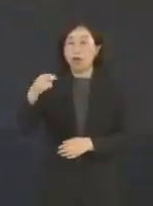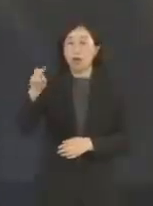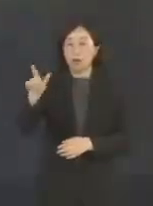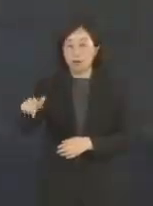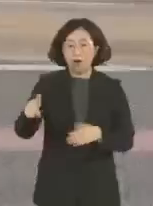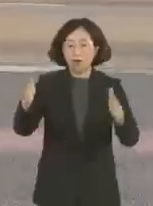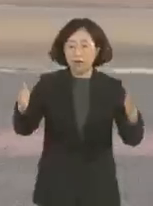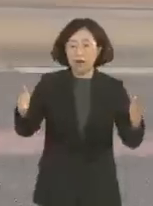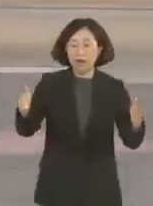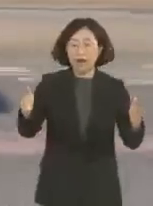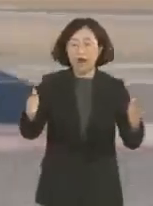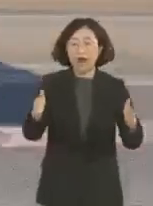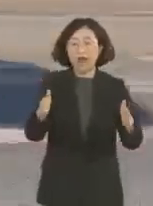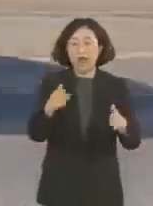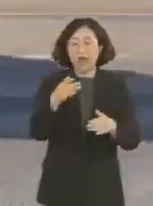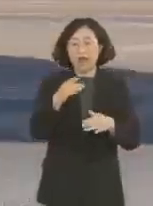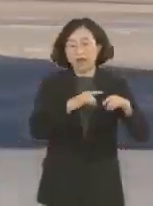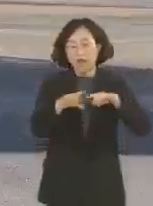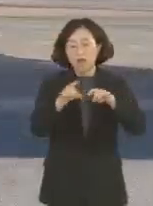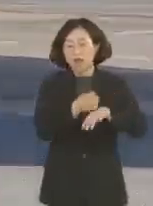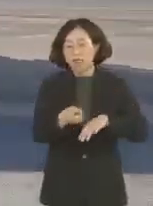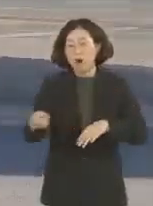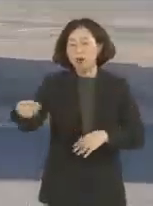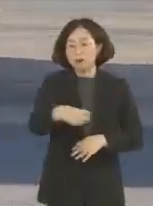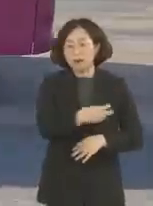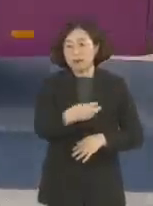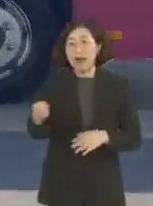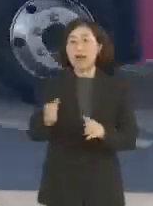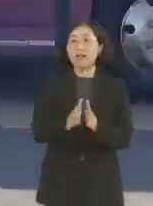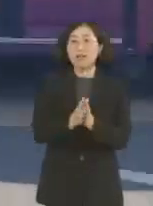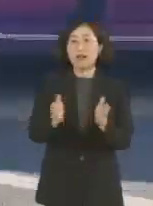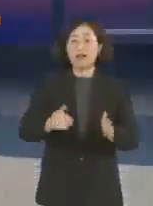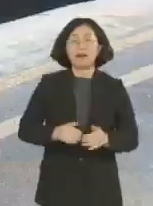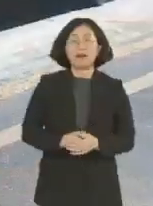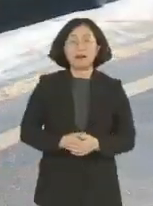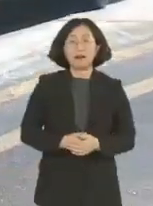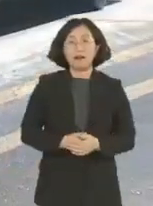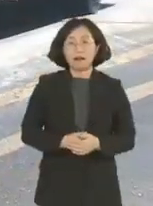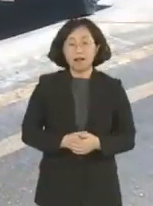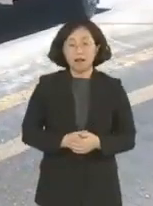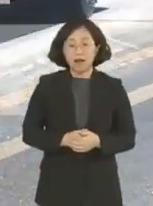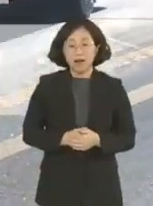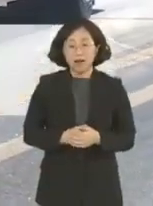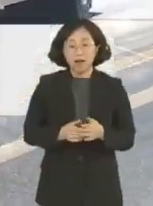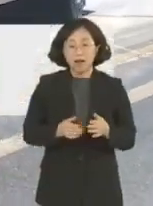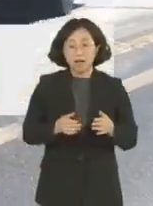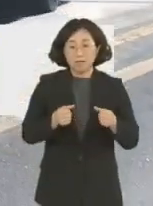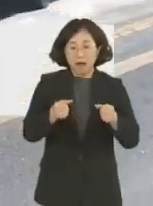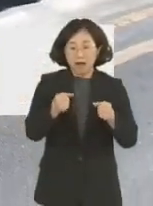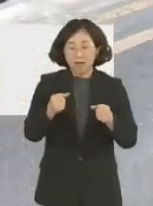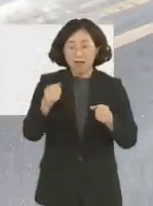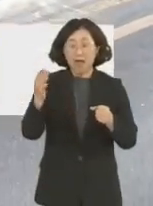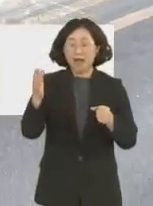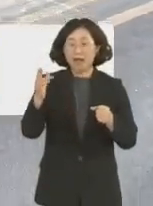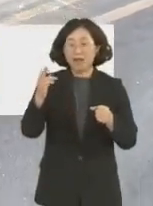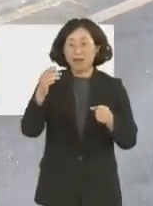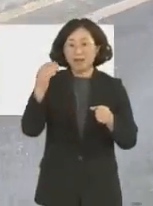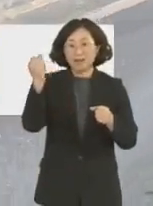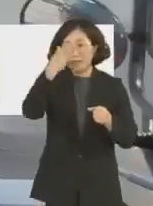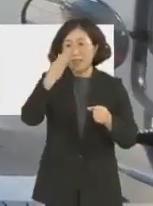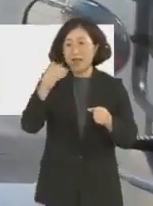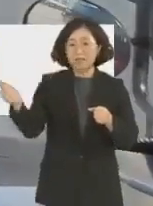BRT 노선에 자율주행 버스가 본격 도입된 겁니다. 길에 보행자가 갑자기 나타나는 등 위급 상황